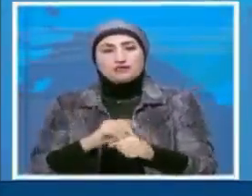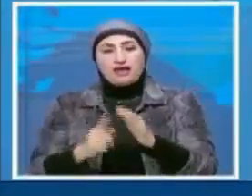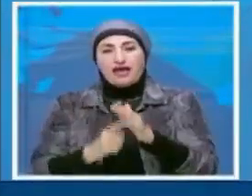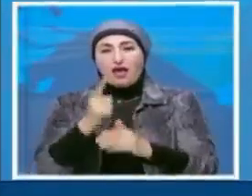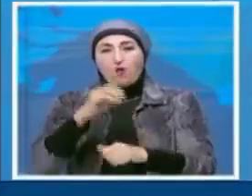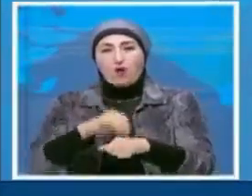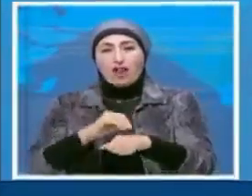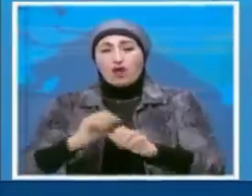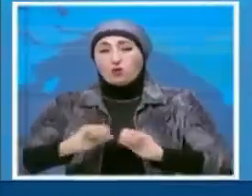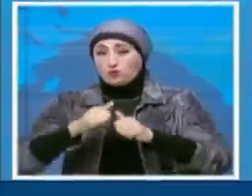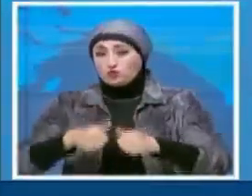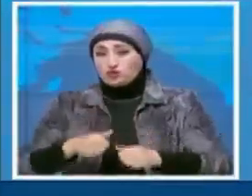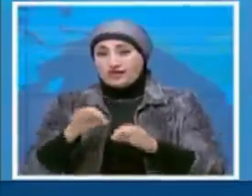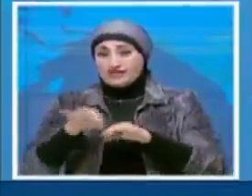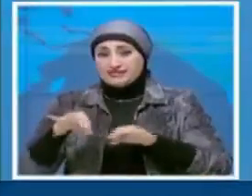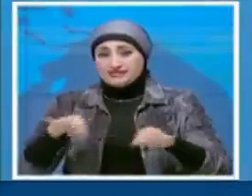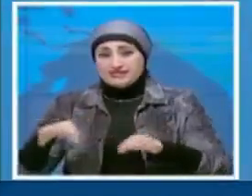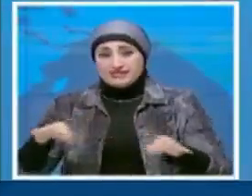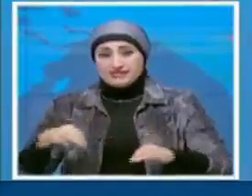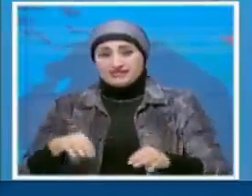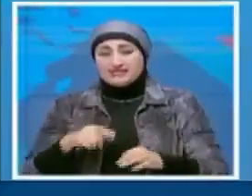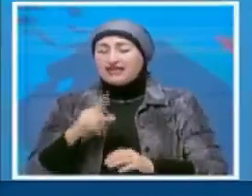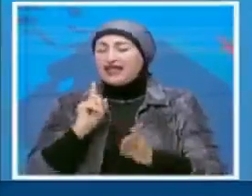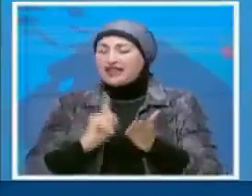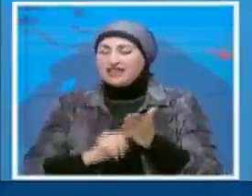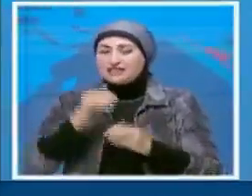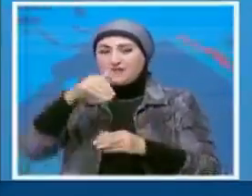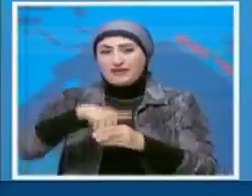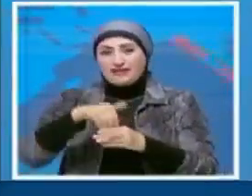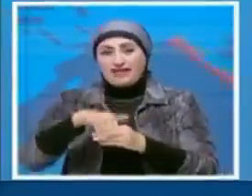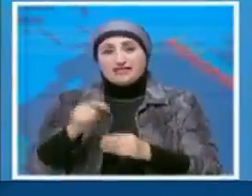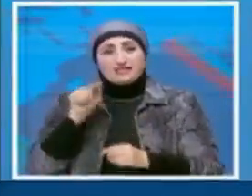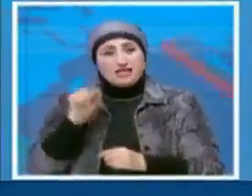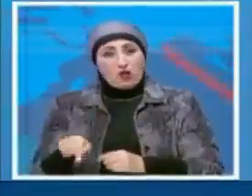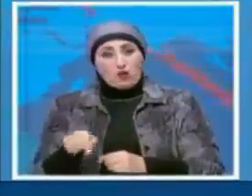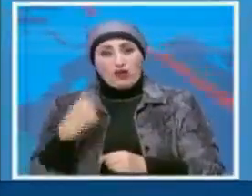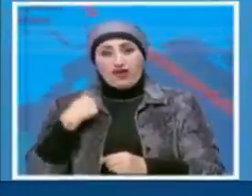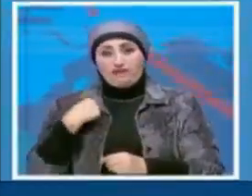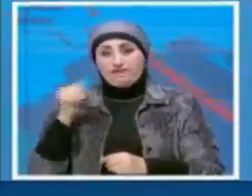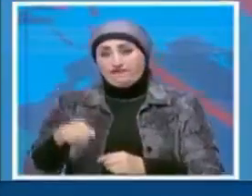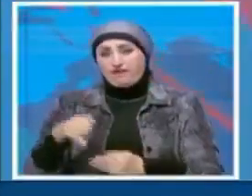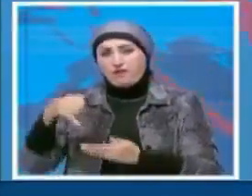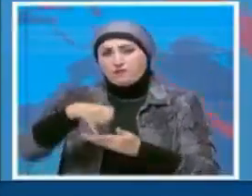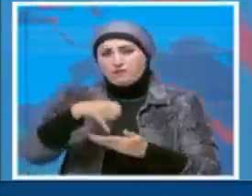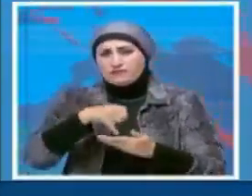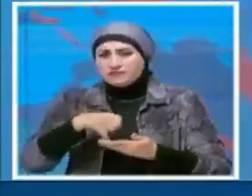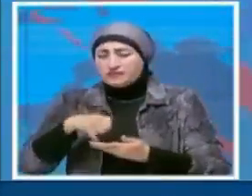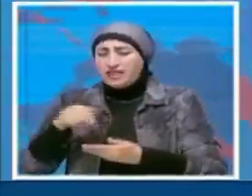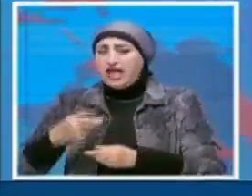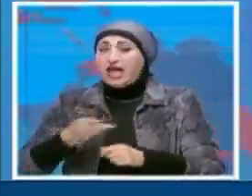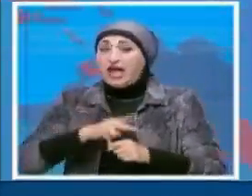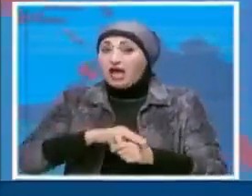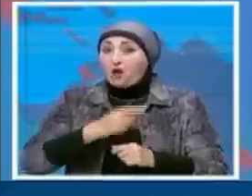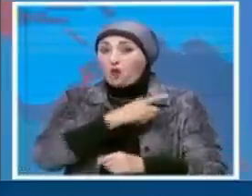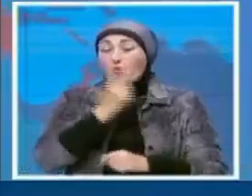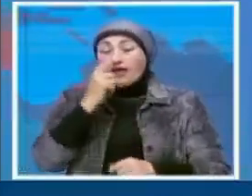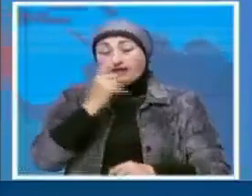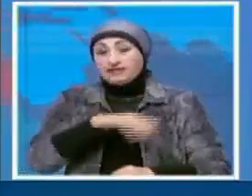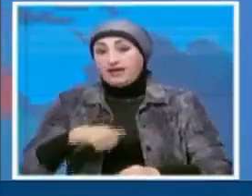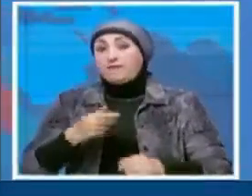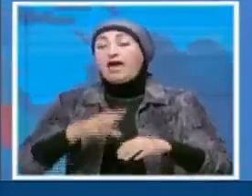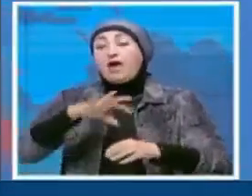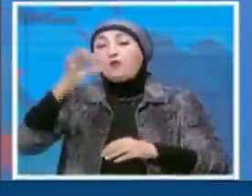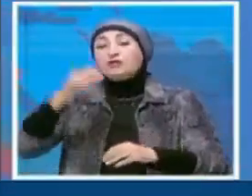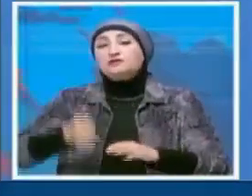هي المشاركة سياسيا في كل الاستحقاقات الانتخابية، سواء كانت على مستوى المجالس المحلية أو النيابية أو